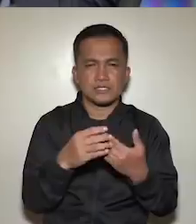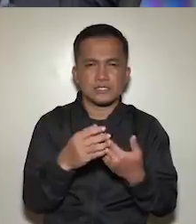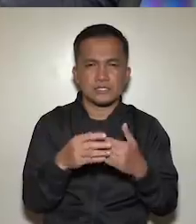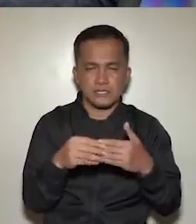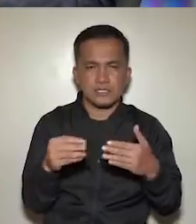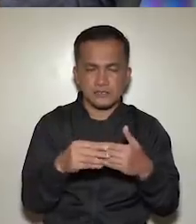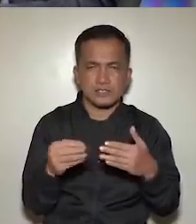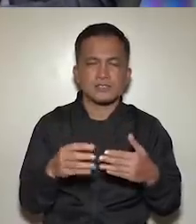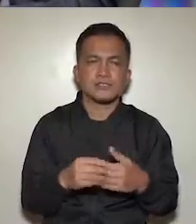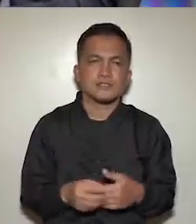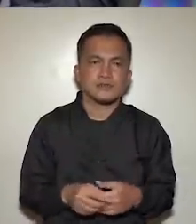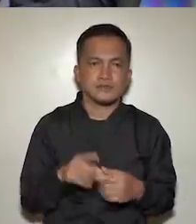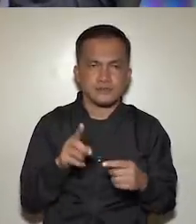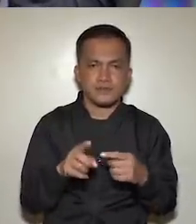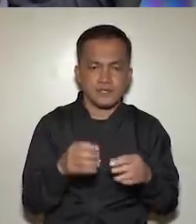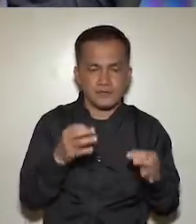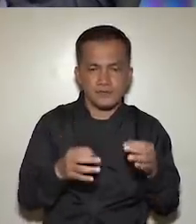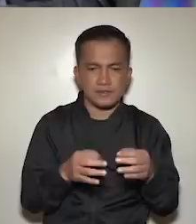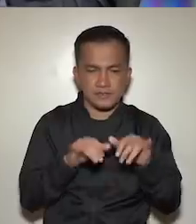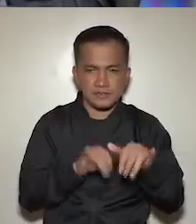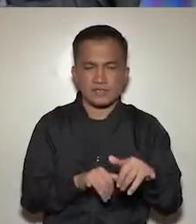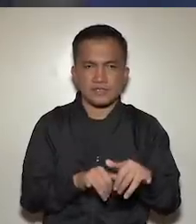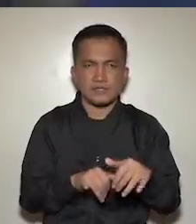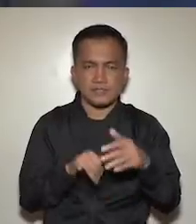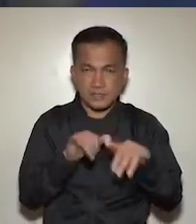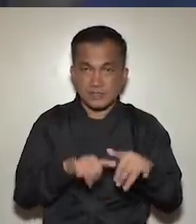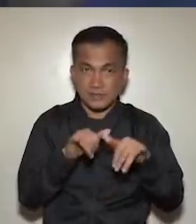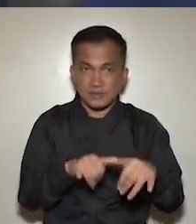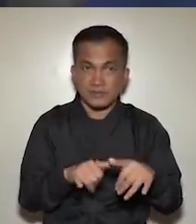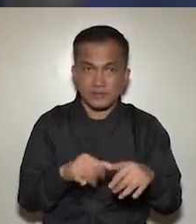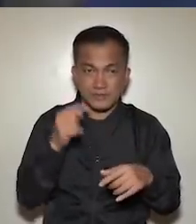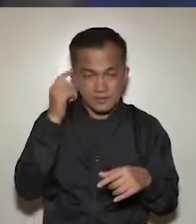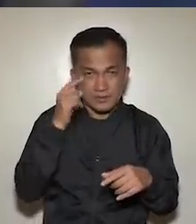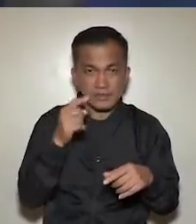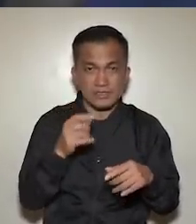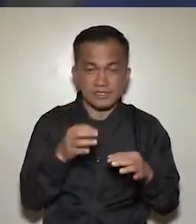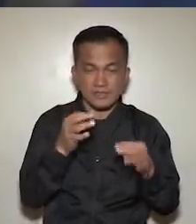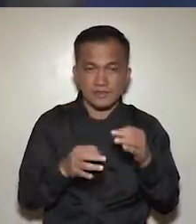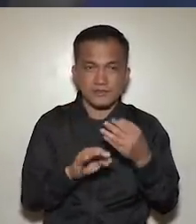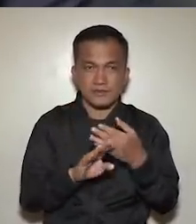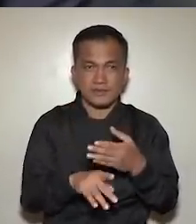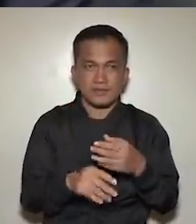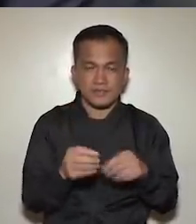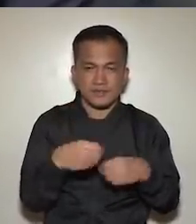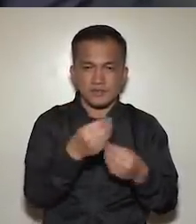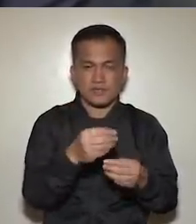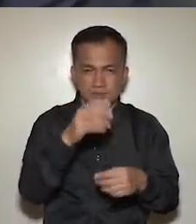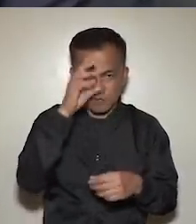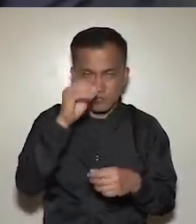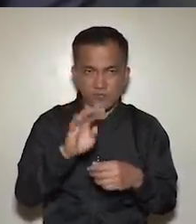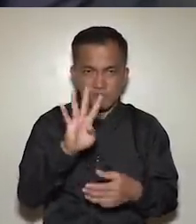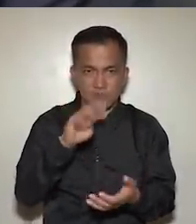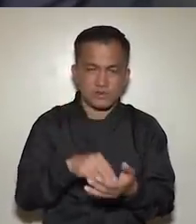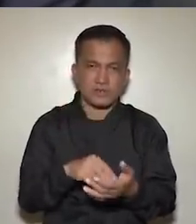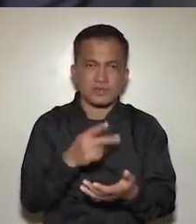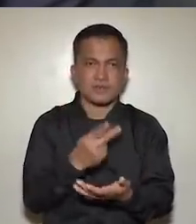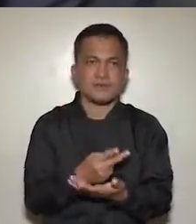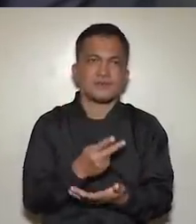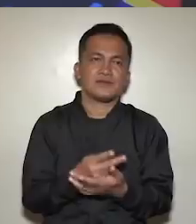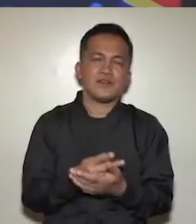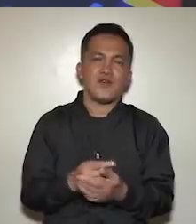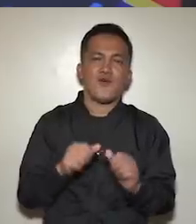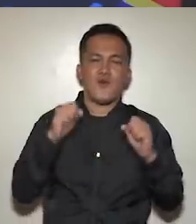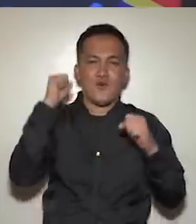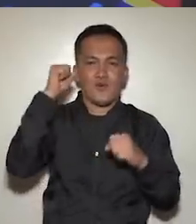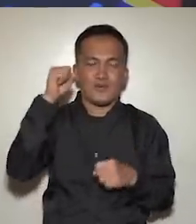$300. Almost, tama. $290. If it's still there, isipin mo yung word na yan. Ha? Please reward the guy